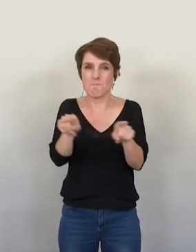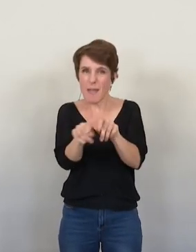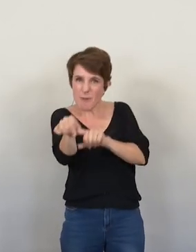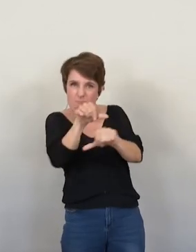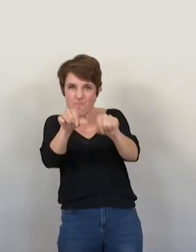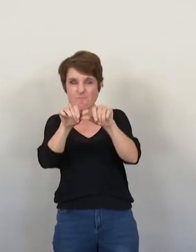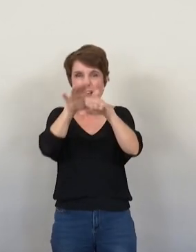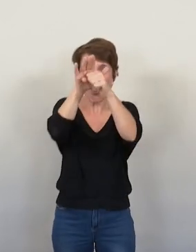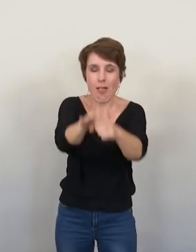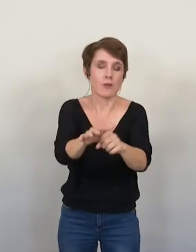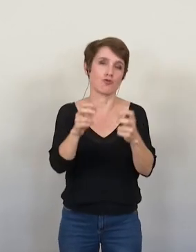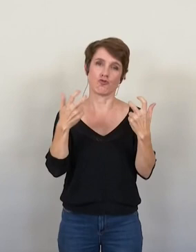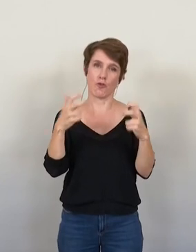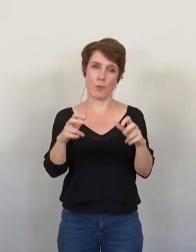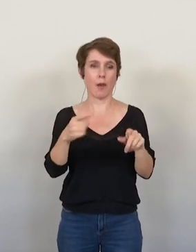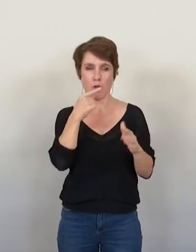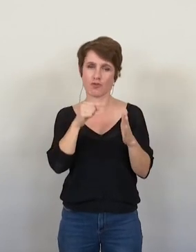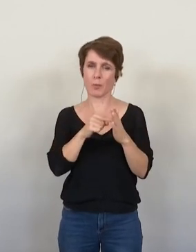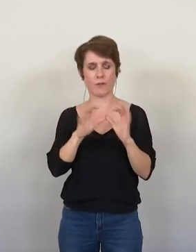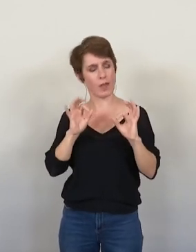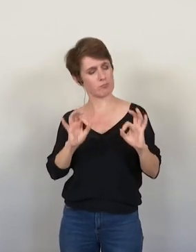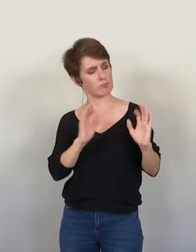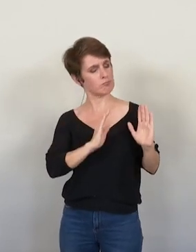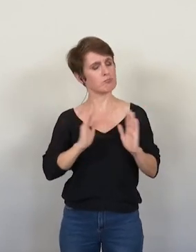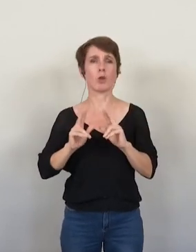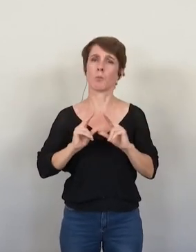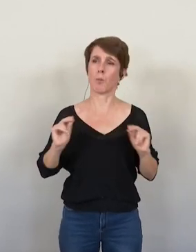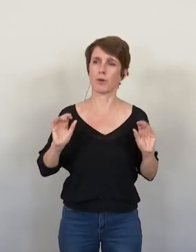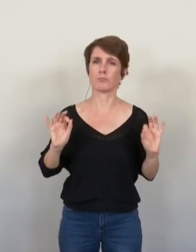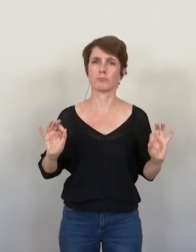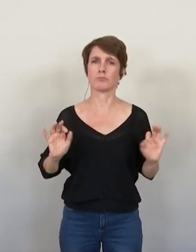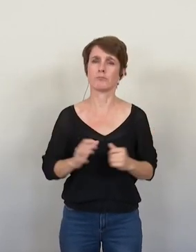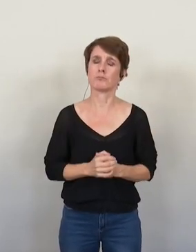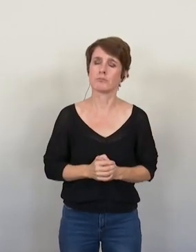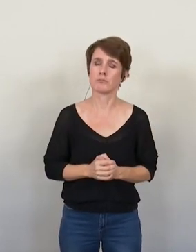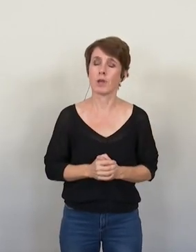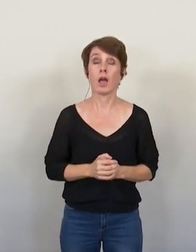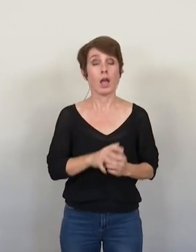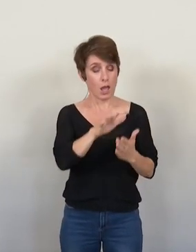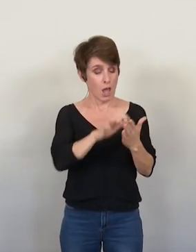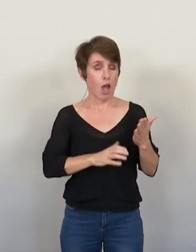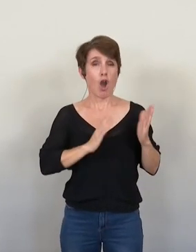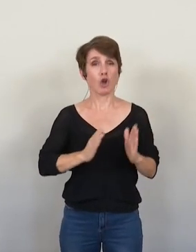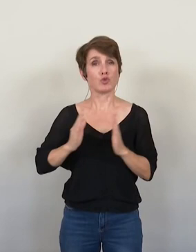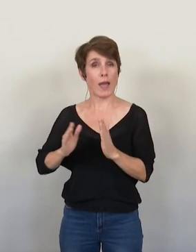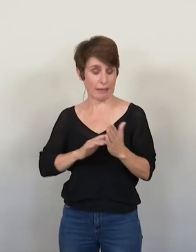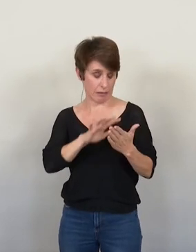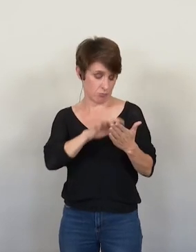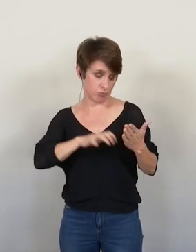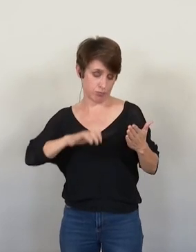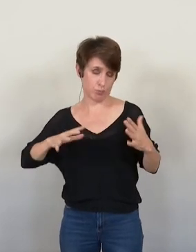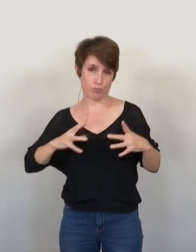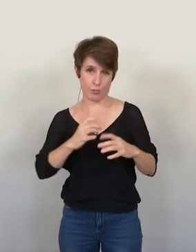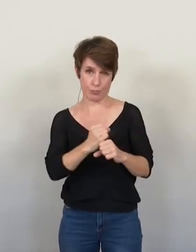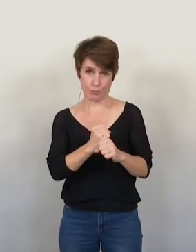une forme de de dignité alors sur ce rendu acte il y a plusieurs éléments la